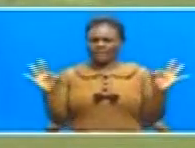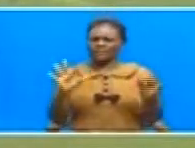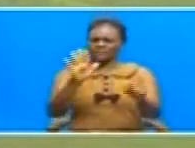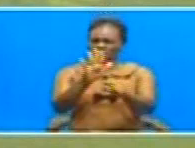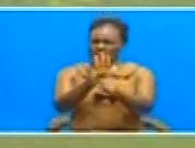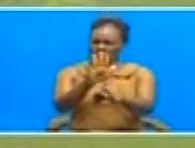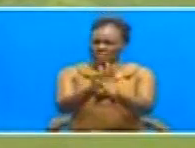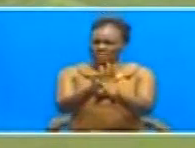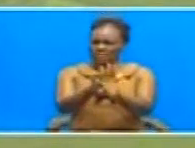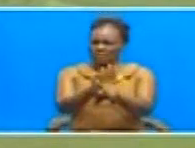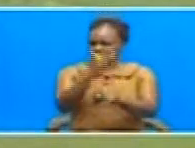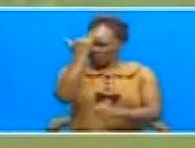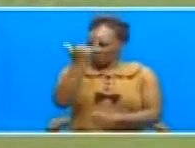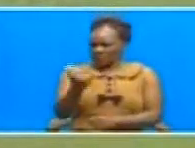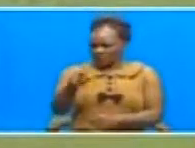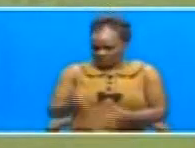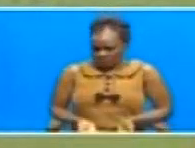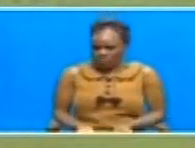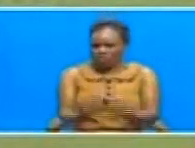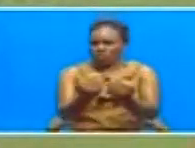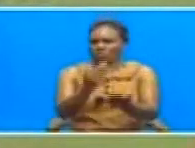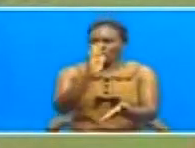aliyoshangaza wengi kwa kuwa amezaliwa